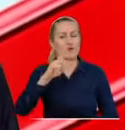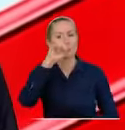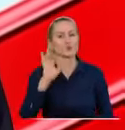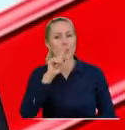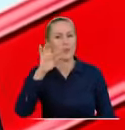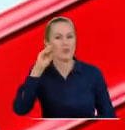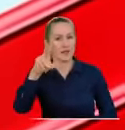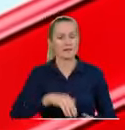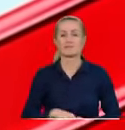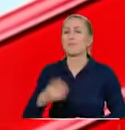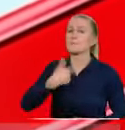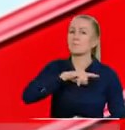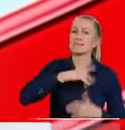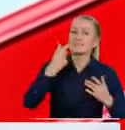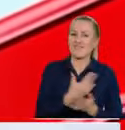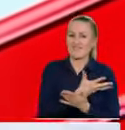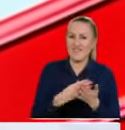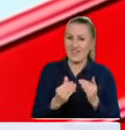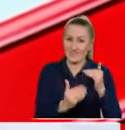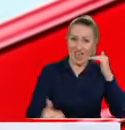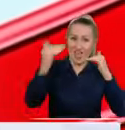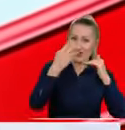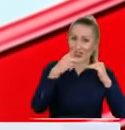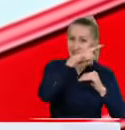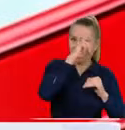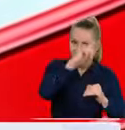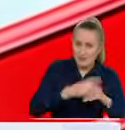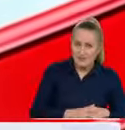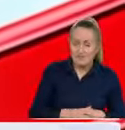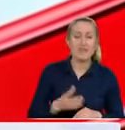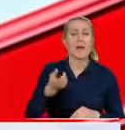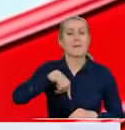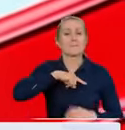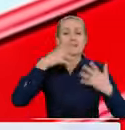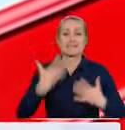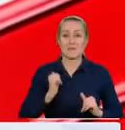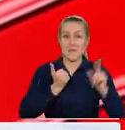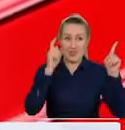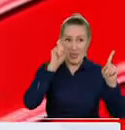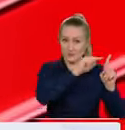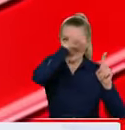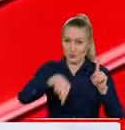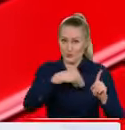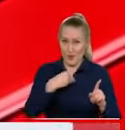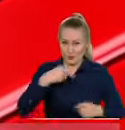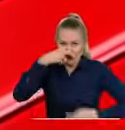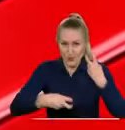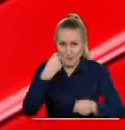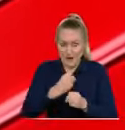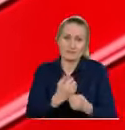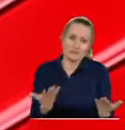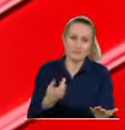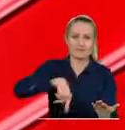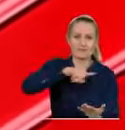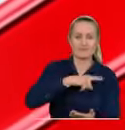Chcemy mieć pensje większe niż Niemcy. Chcemy, by oni szukali pracy u nas. To zlikwidujmy